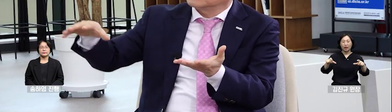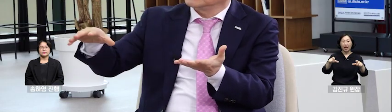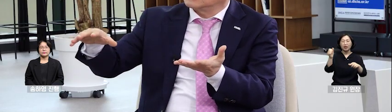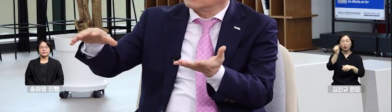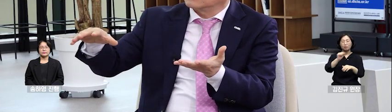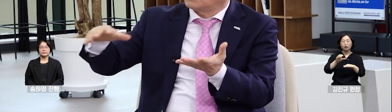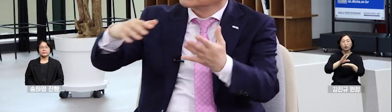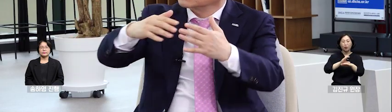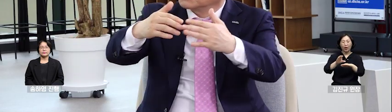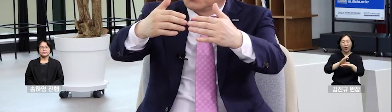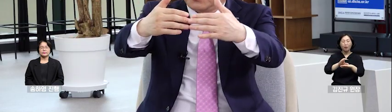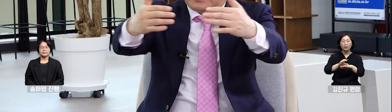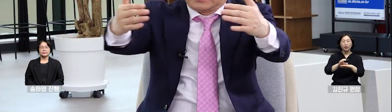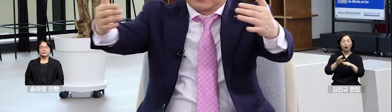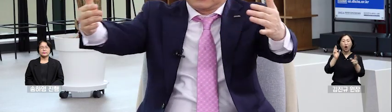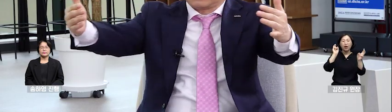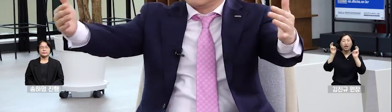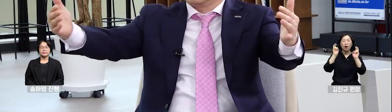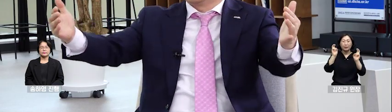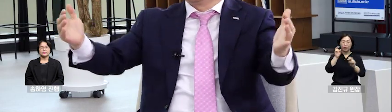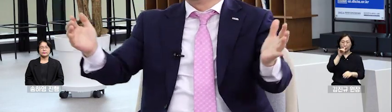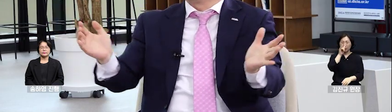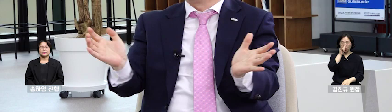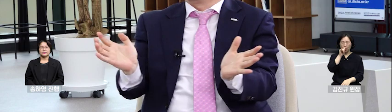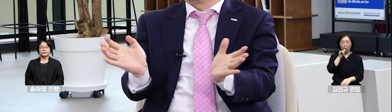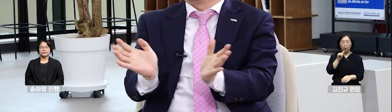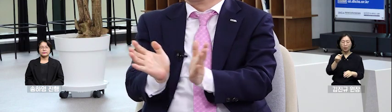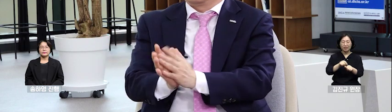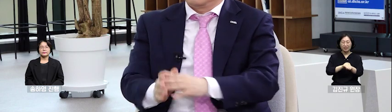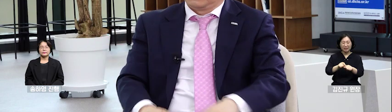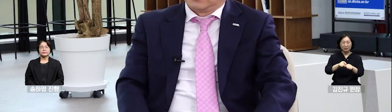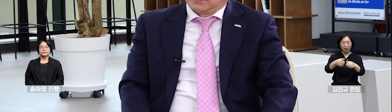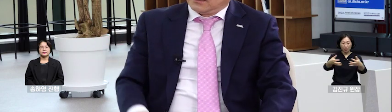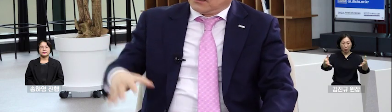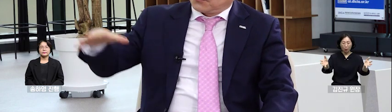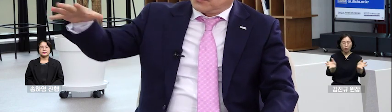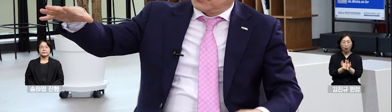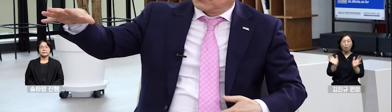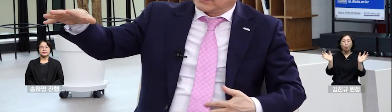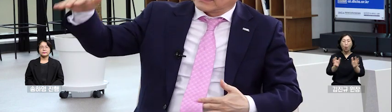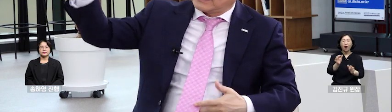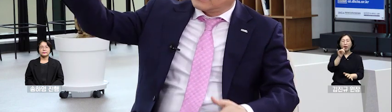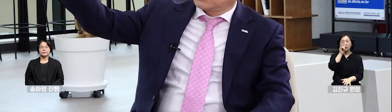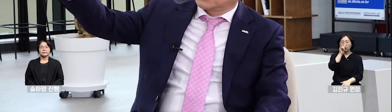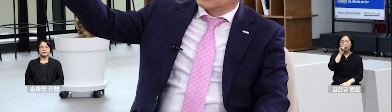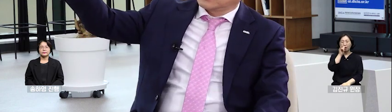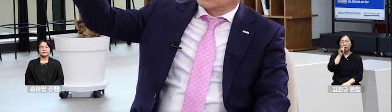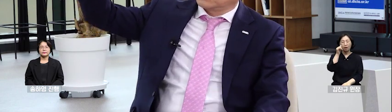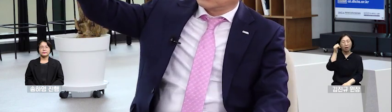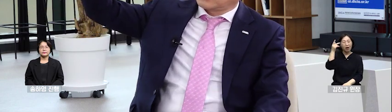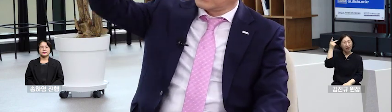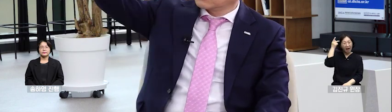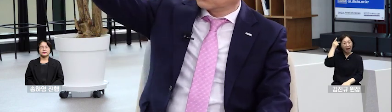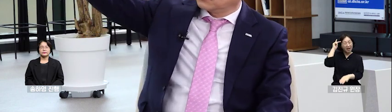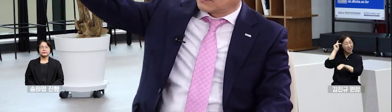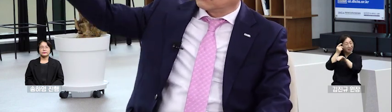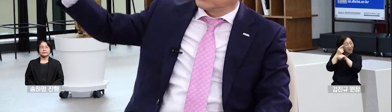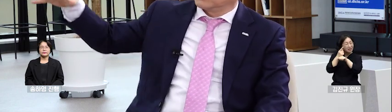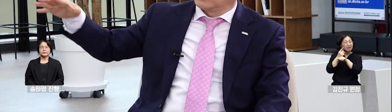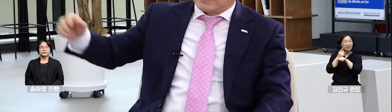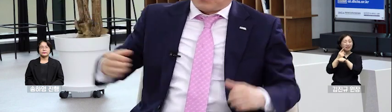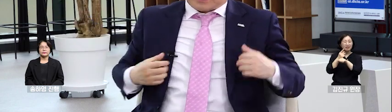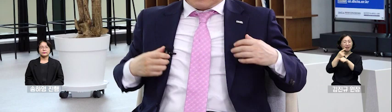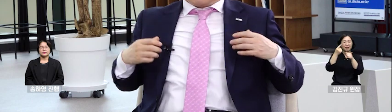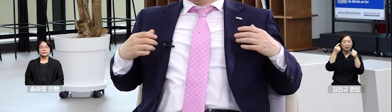기업들이 있습니다 엄청난 먼저 여기는 약간 특화 게서 모여 있는 그런 거 추천 영국이 안 카이스트 부터 시작해서 중앙 대학동